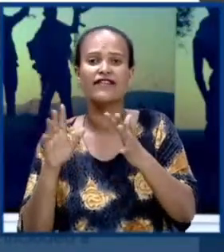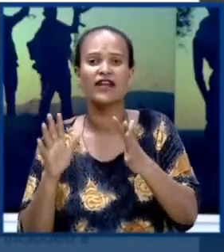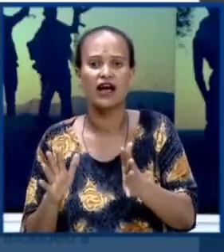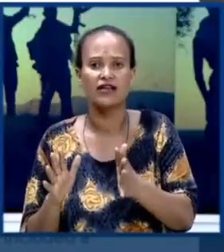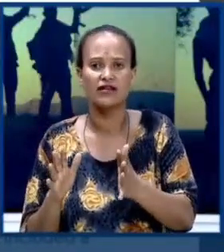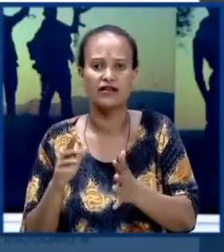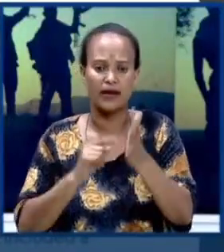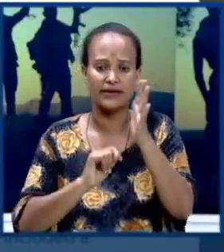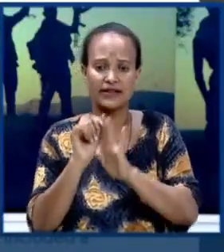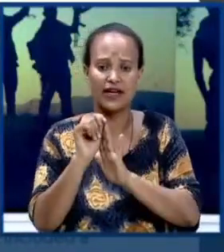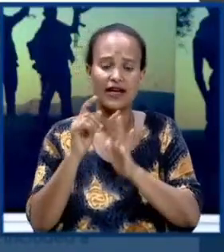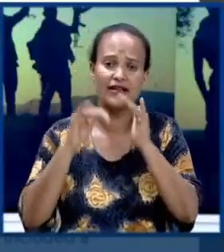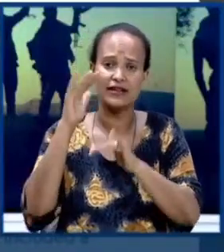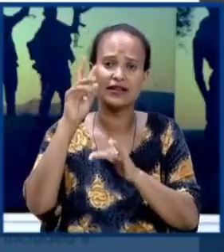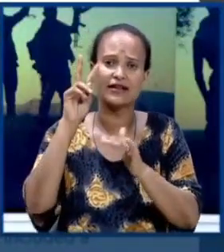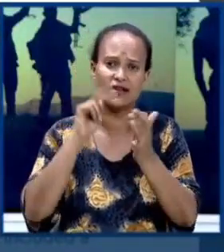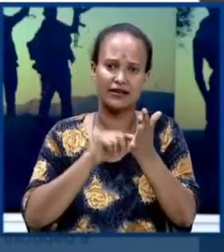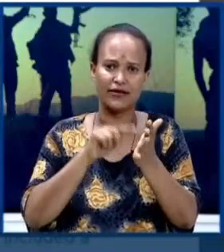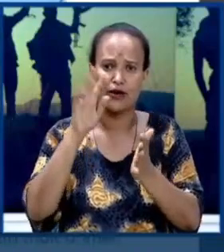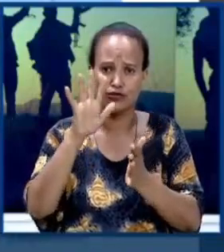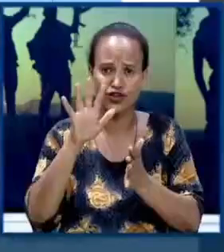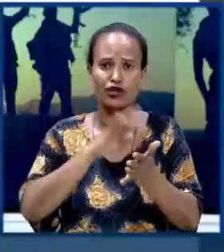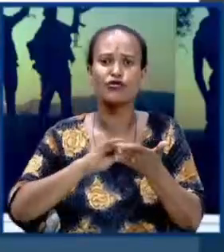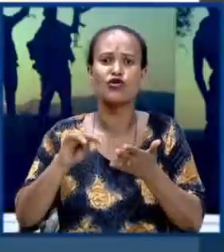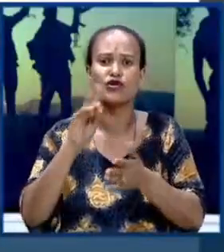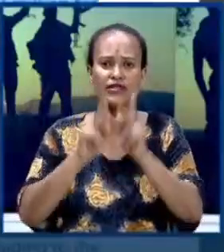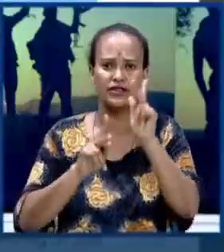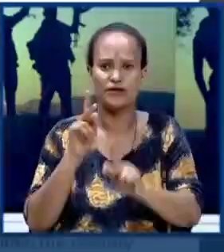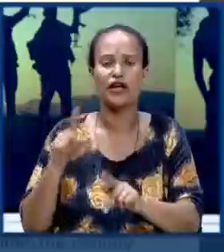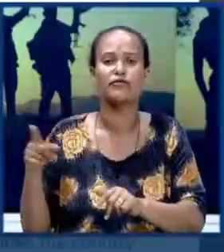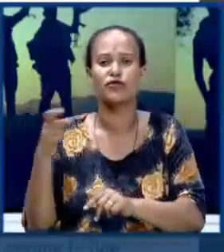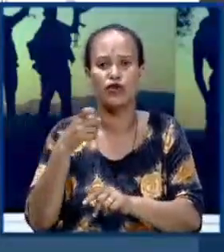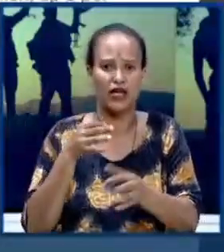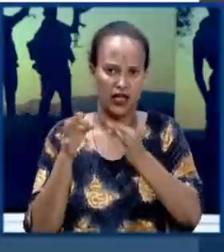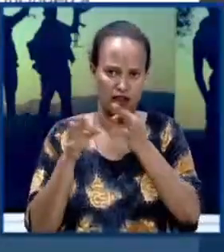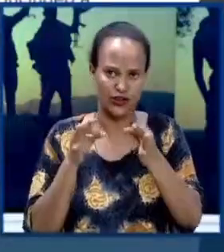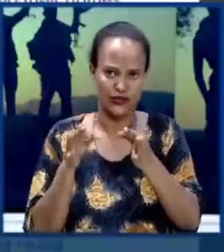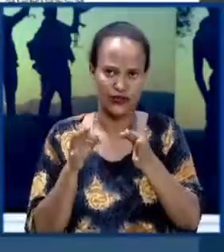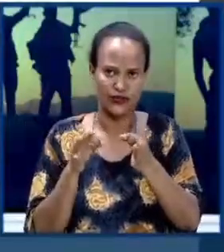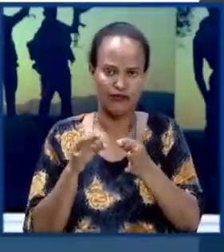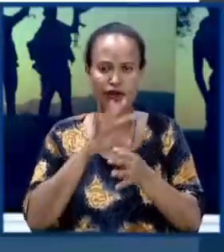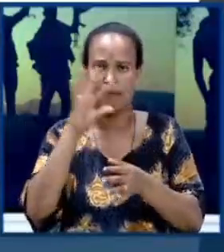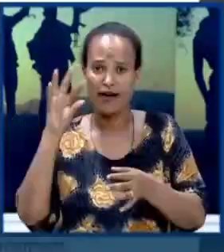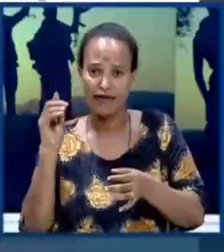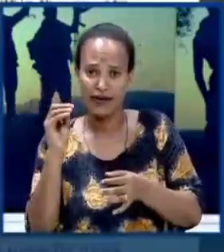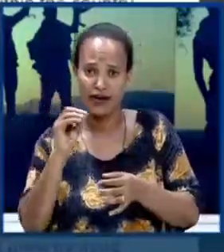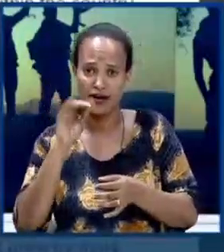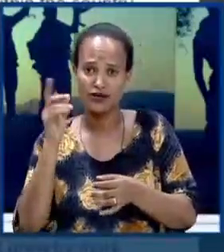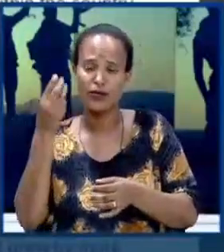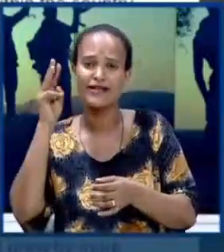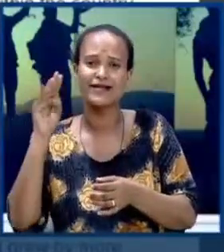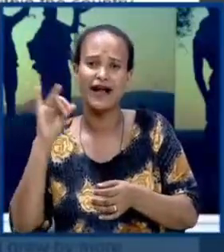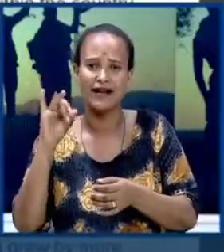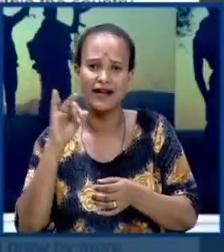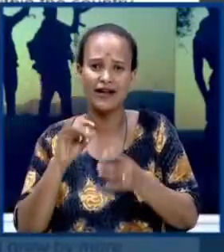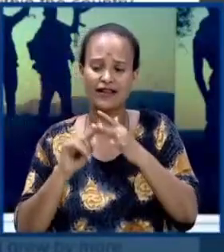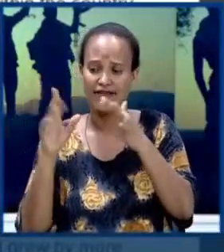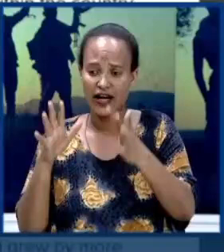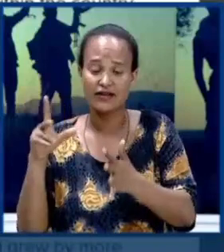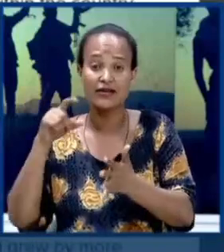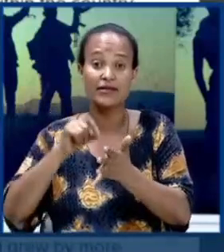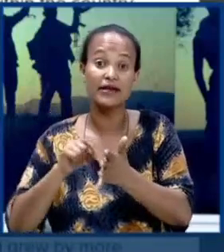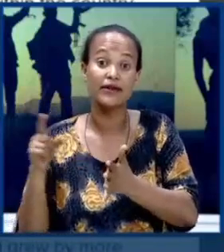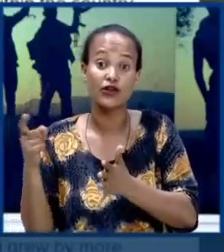ኣብ ትግራይ ልዕሊ 2.5 ሚሊዮን ህዝቢ ከም ዝኾነ ገሊጹ። ኣብ ኣፍሪካ ዞባ ሳሕል ዝበዝሐ ተፈናቀልቲ